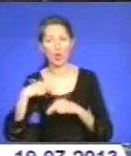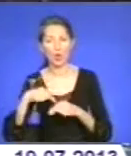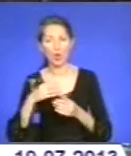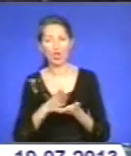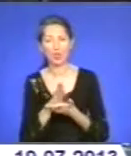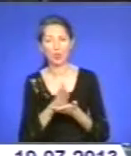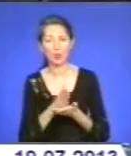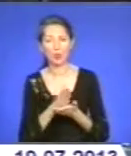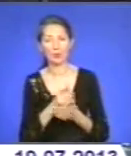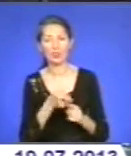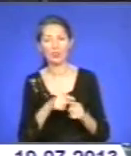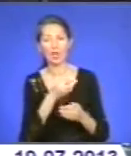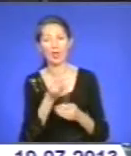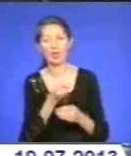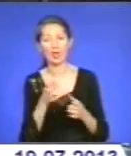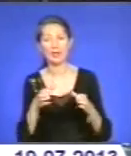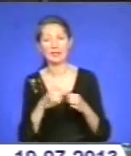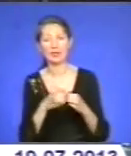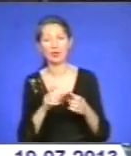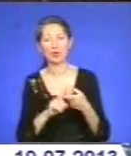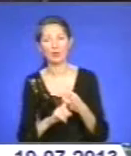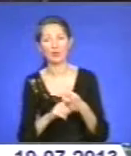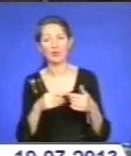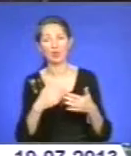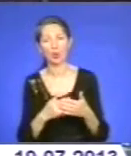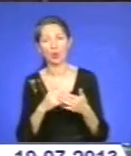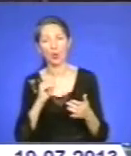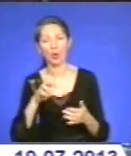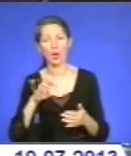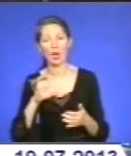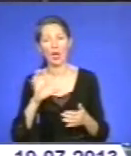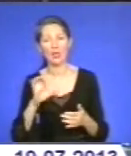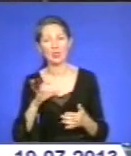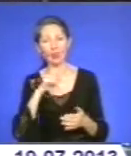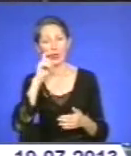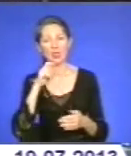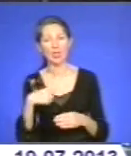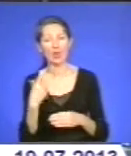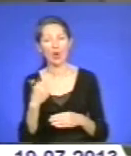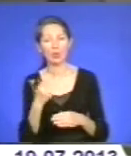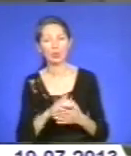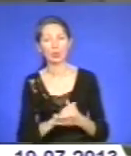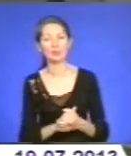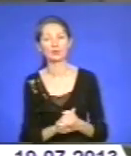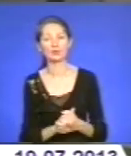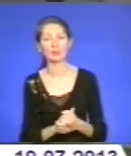служби. Про це сюжет сектору зв'язків з громадськістю УМВС України в області.